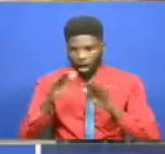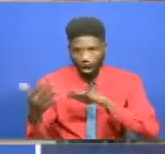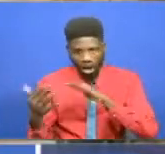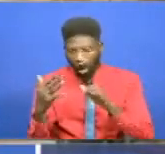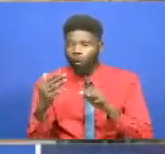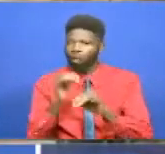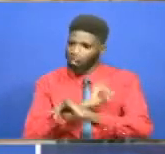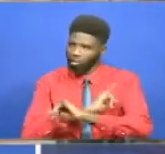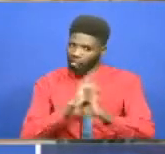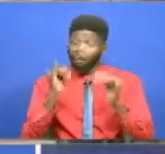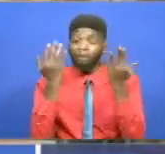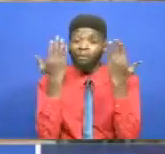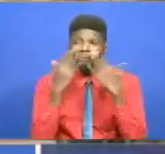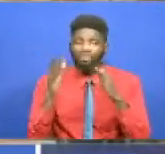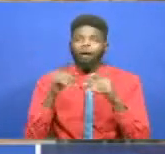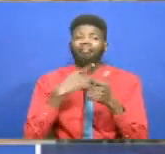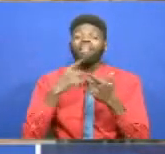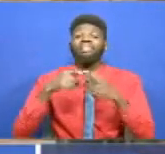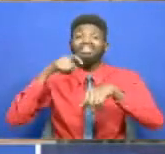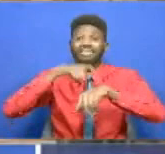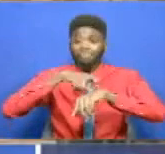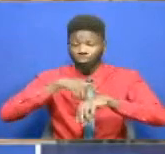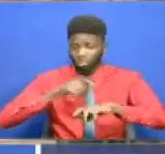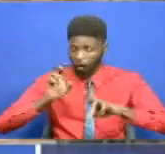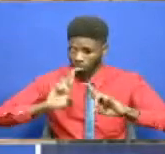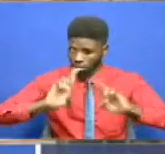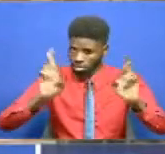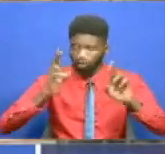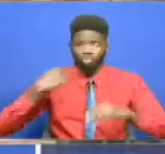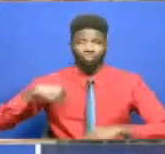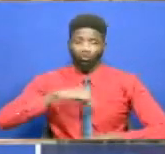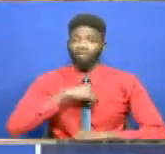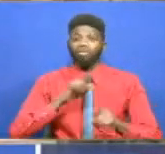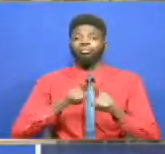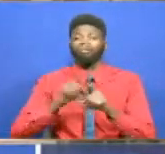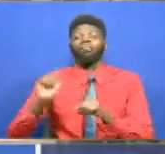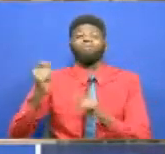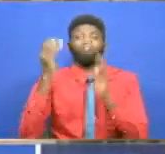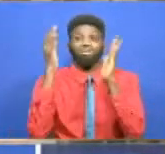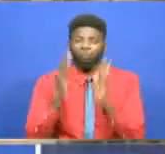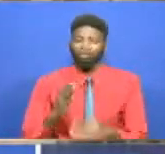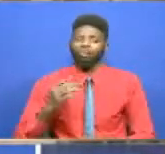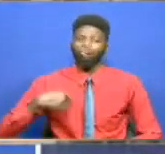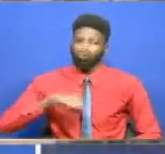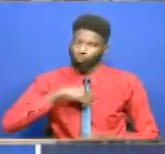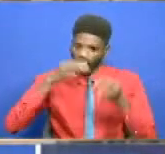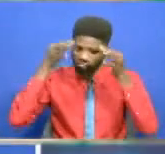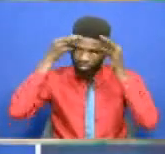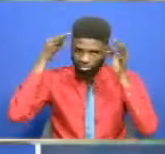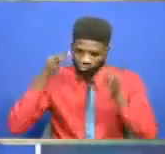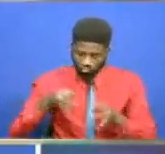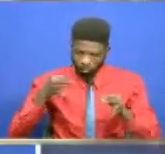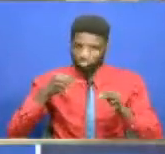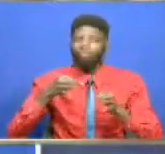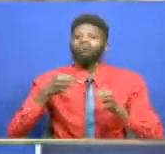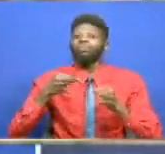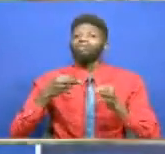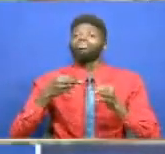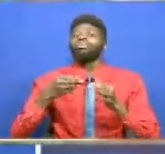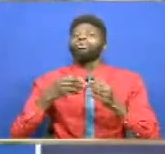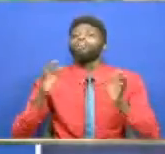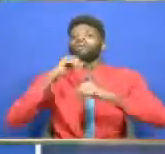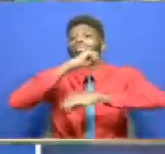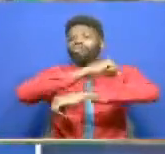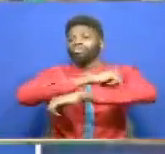wakati utapofika sisi kama Wakenya tutaamua watoto wafunguliwe shule.